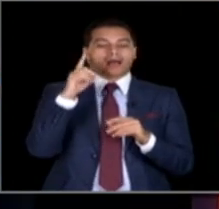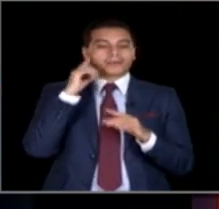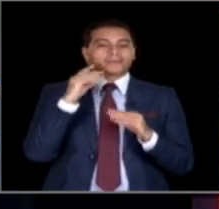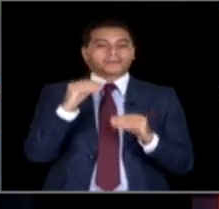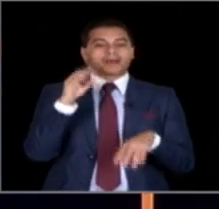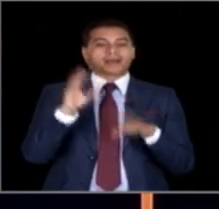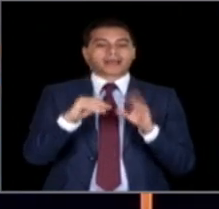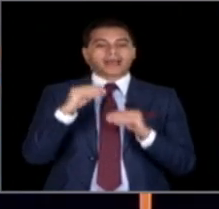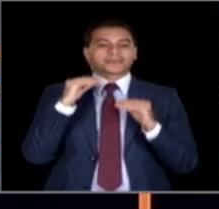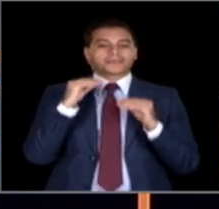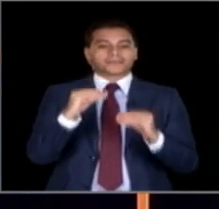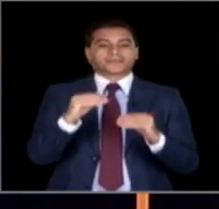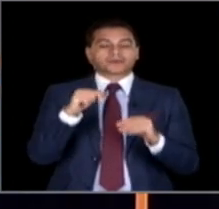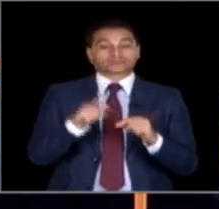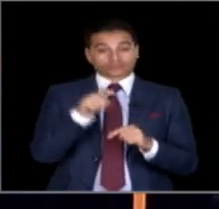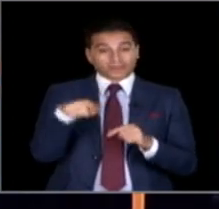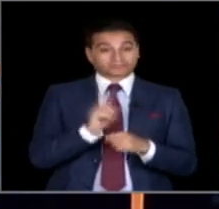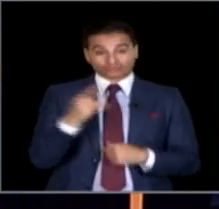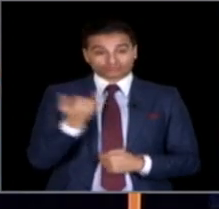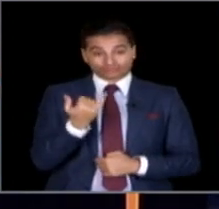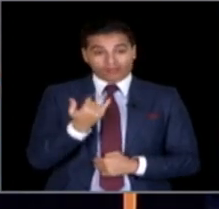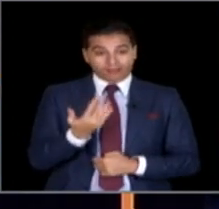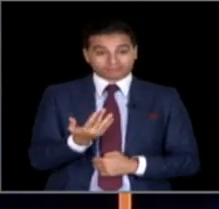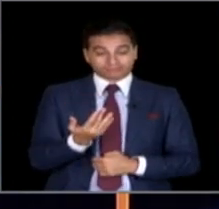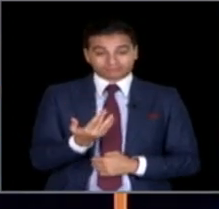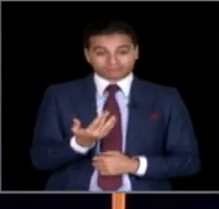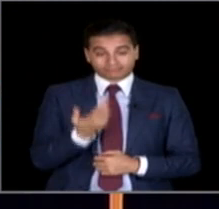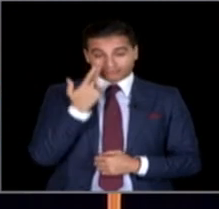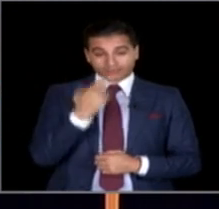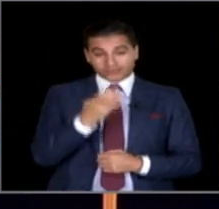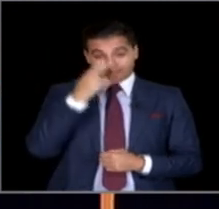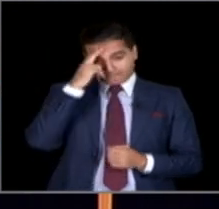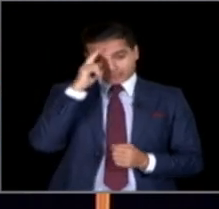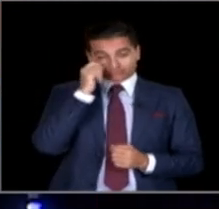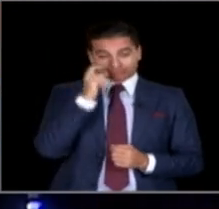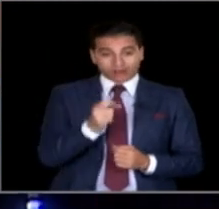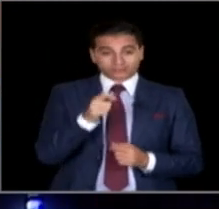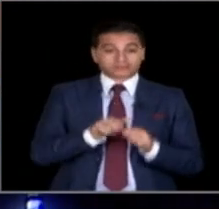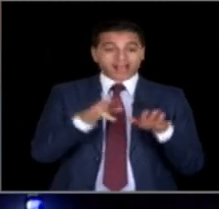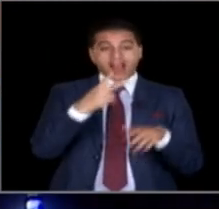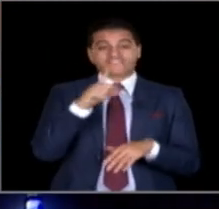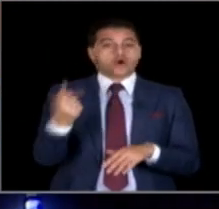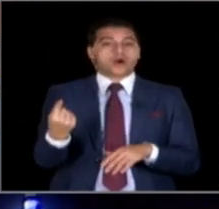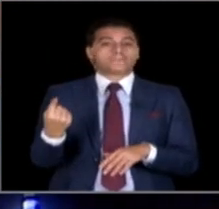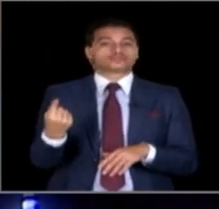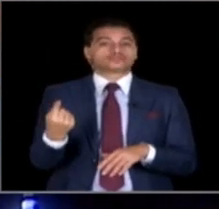سهل، سؤال مش سهل. 12/2015